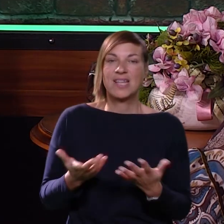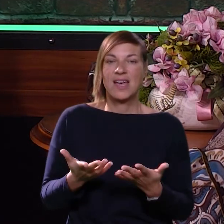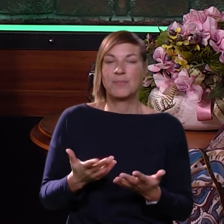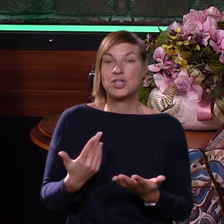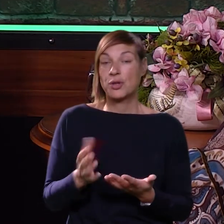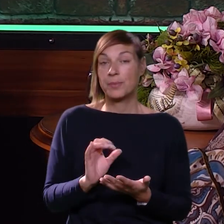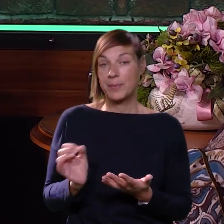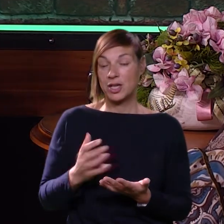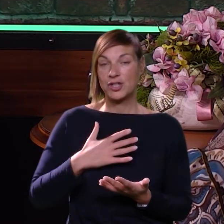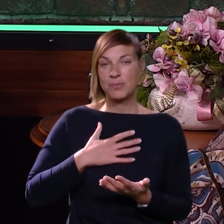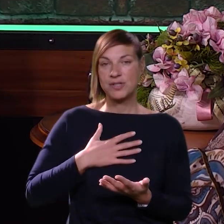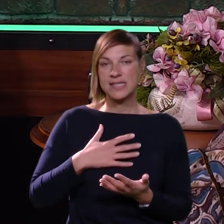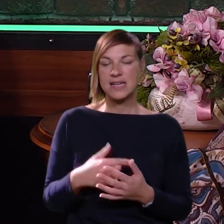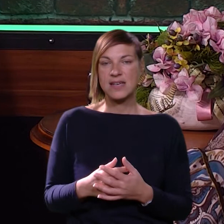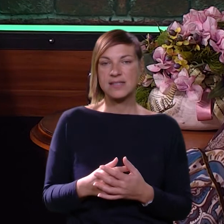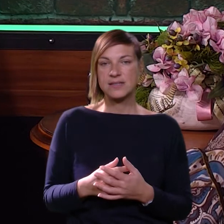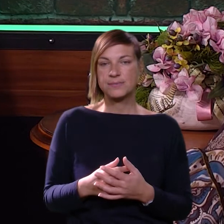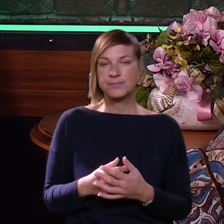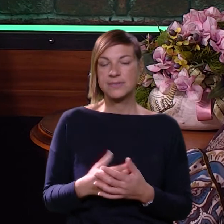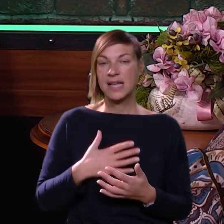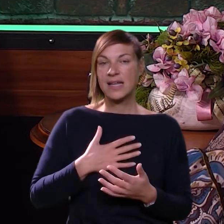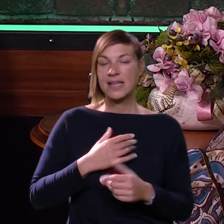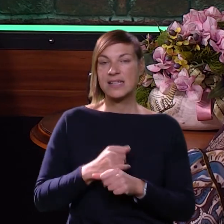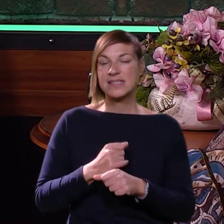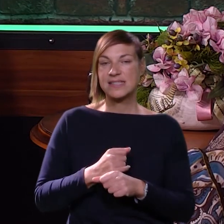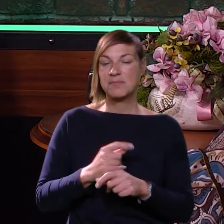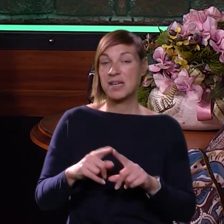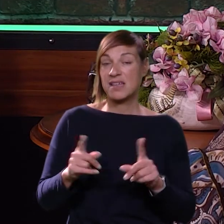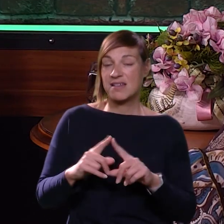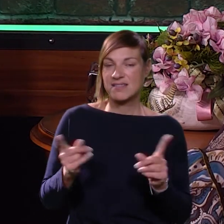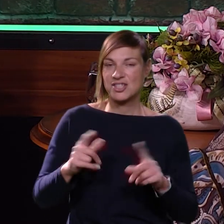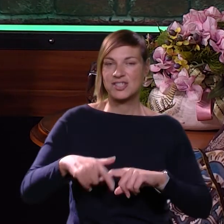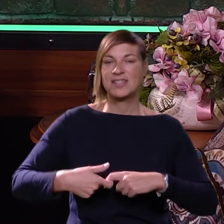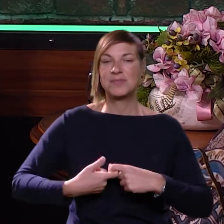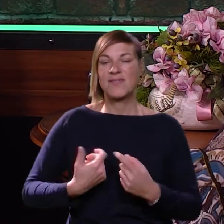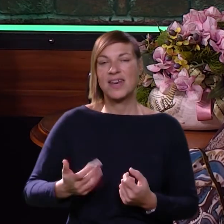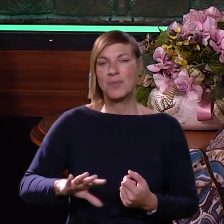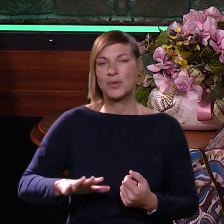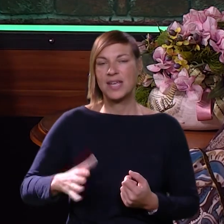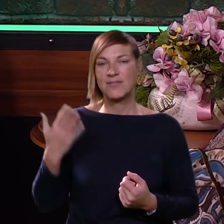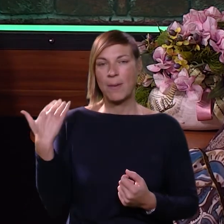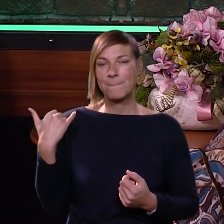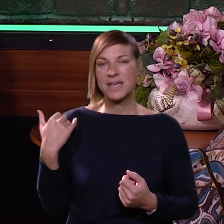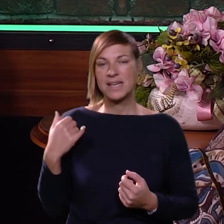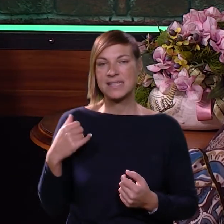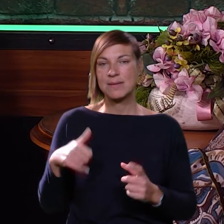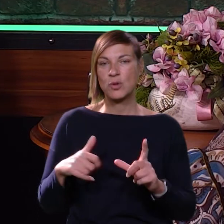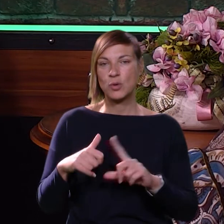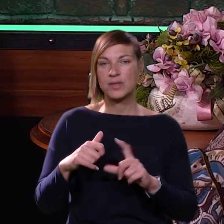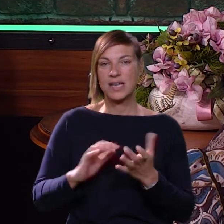nenamjerno što bi bilo dobro za nas. Ja sam se bavila svim i svačim stvarno u djetinjstvu. Bila sam